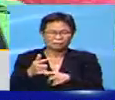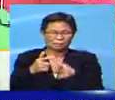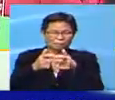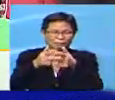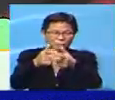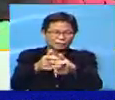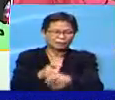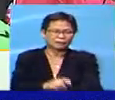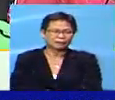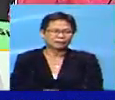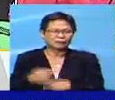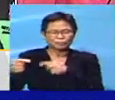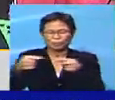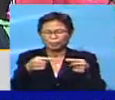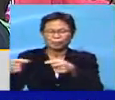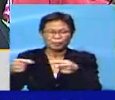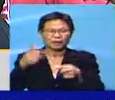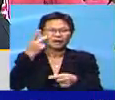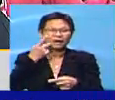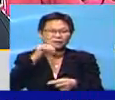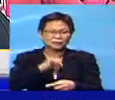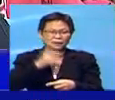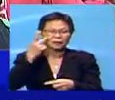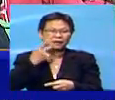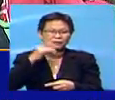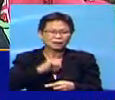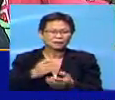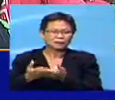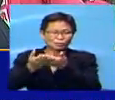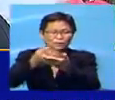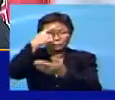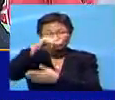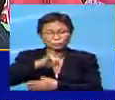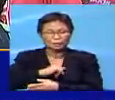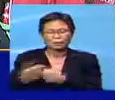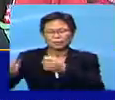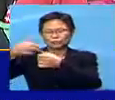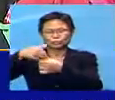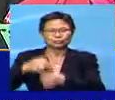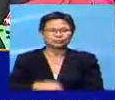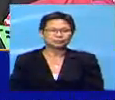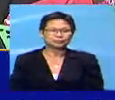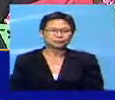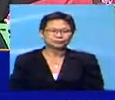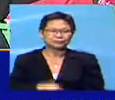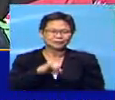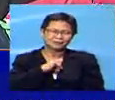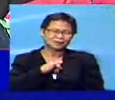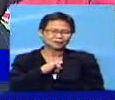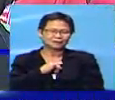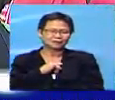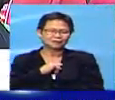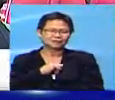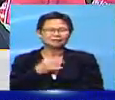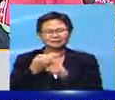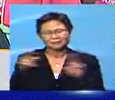tak perandingan ini kakak saya yang tawarkan saya untuk masuk saya just